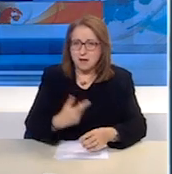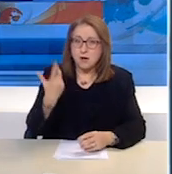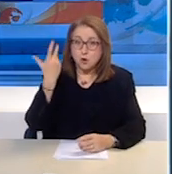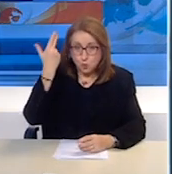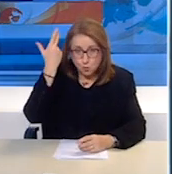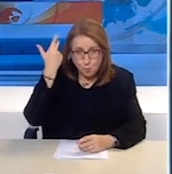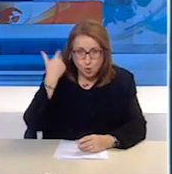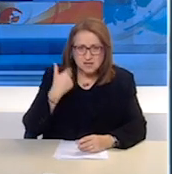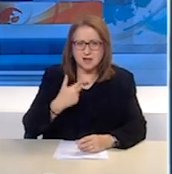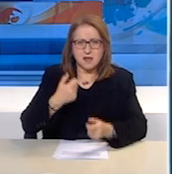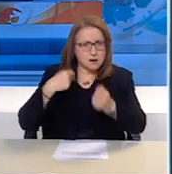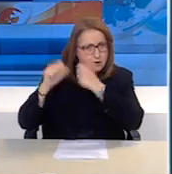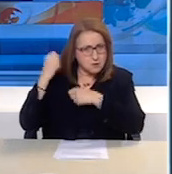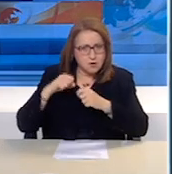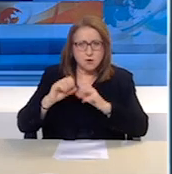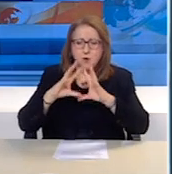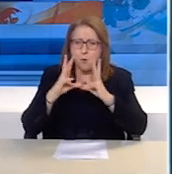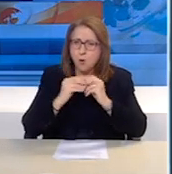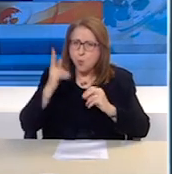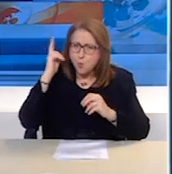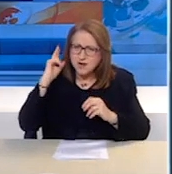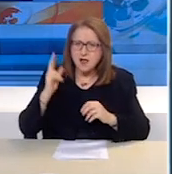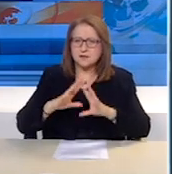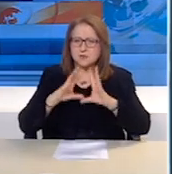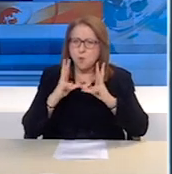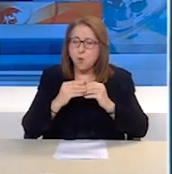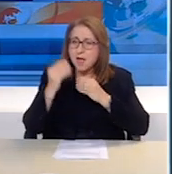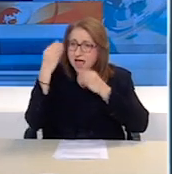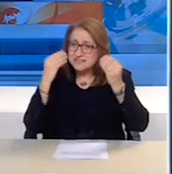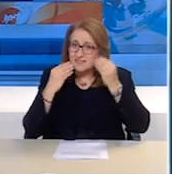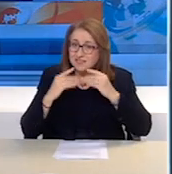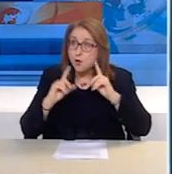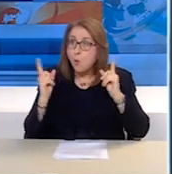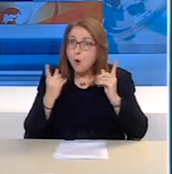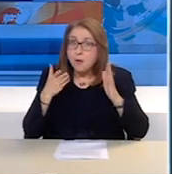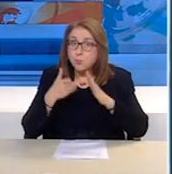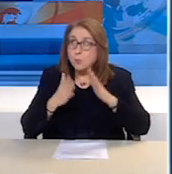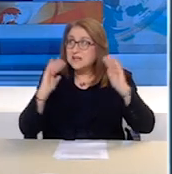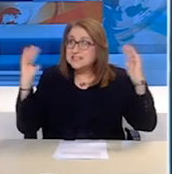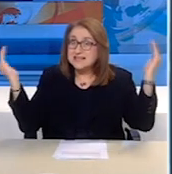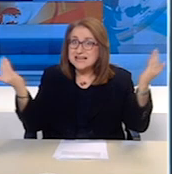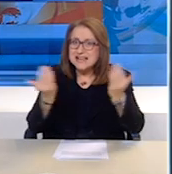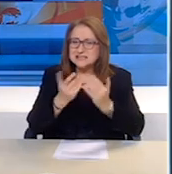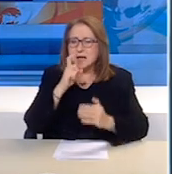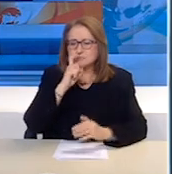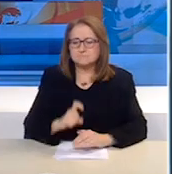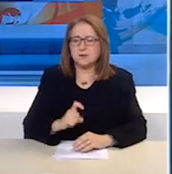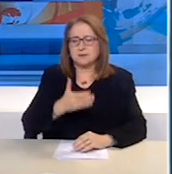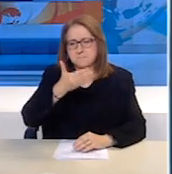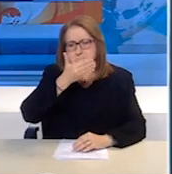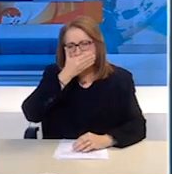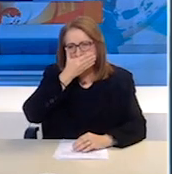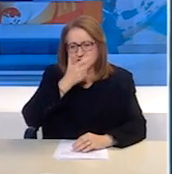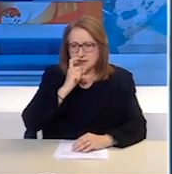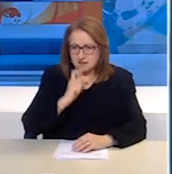κομμωτήρια, κέντρα αισθητικής, όλοι πολυσύχνα στη κλειστή χώρη, θα πρέπει να έχουν υποχρεωτική χρήση της μάσκας και για